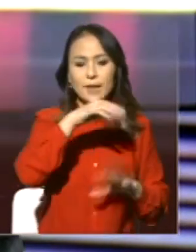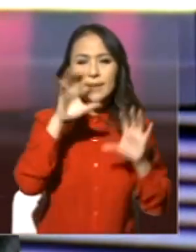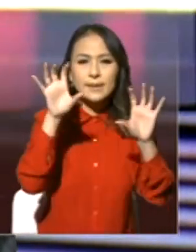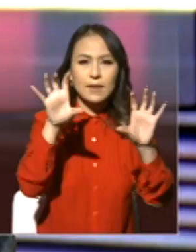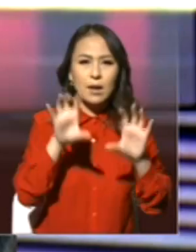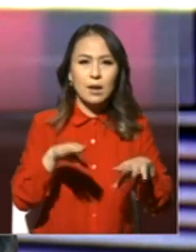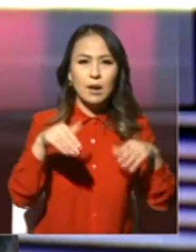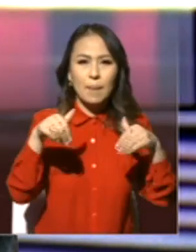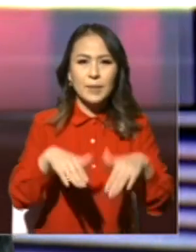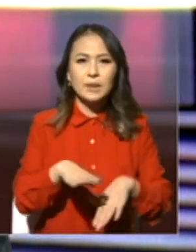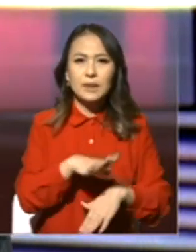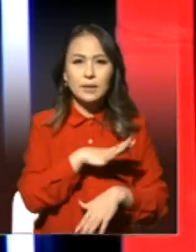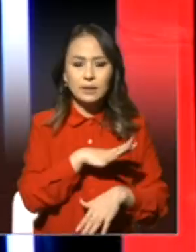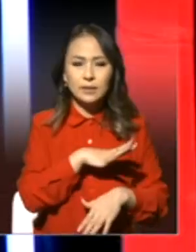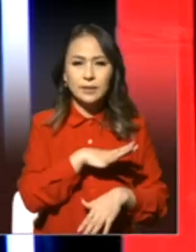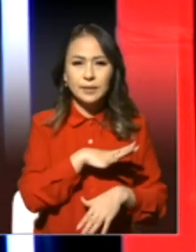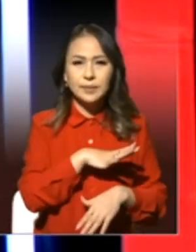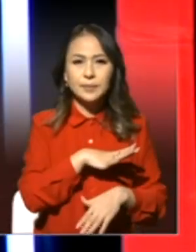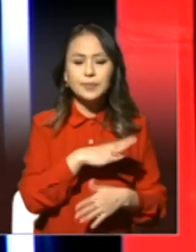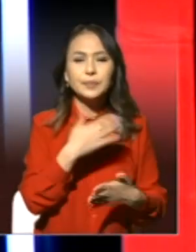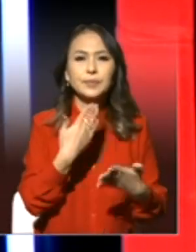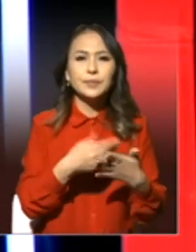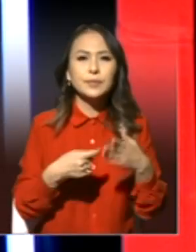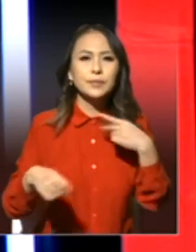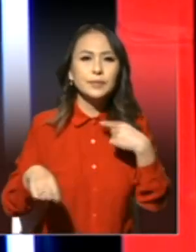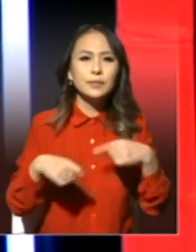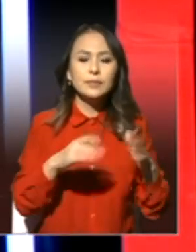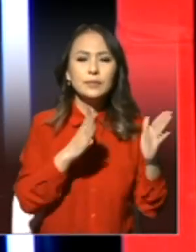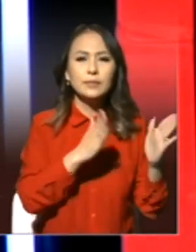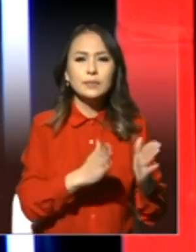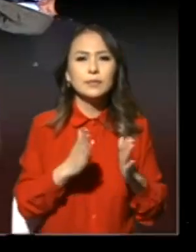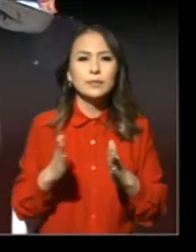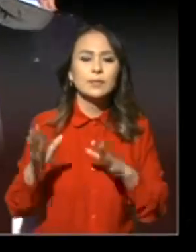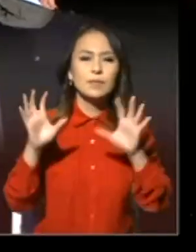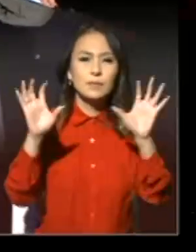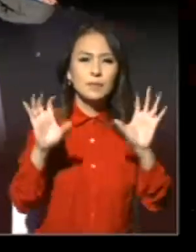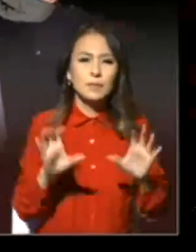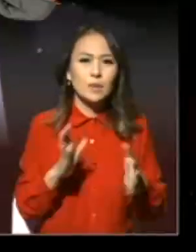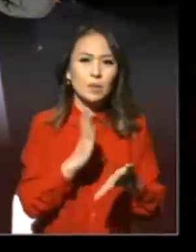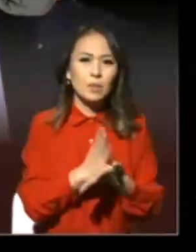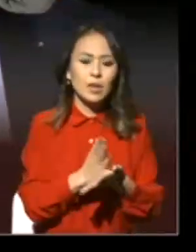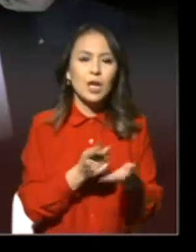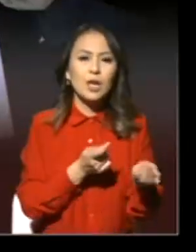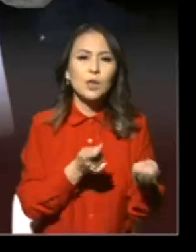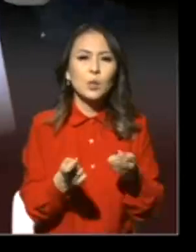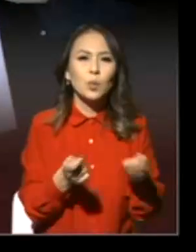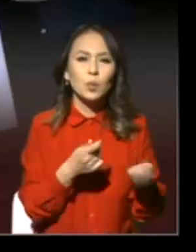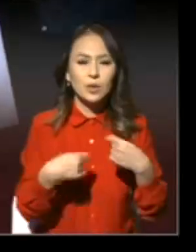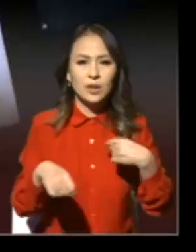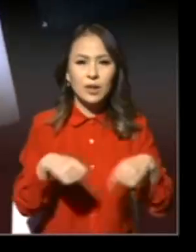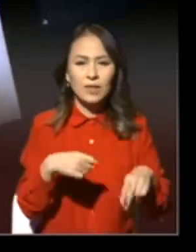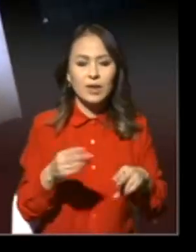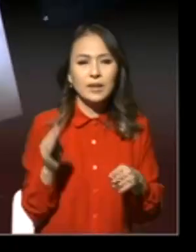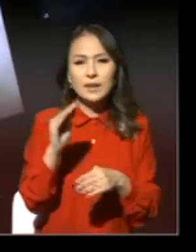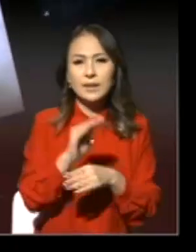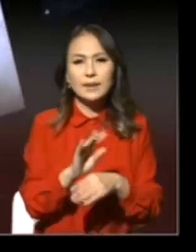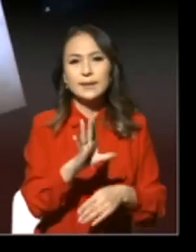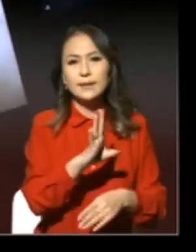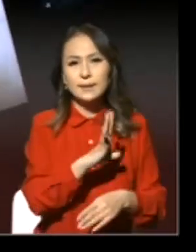қабылдадық. Осы сауда реттеу деген заң бар, регулирован торговый деятельность. Соған кіргіздік,